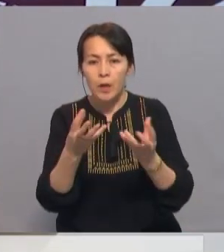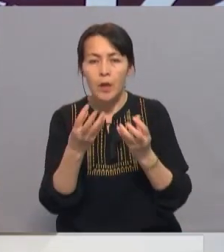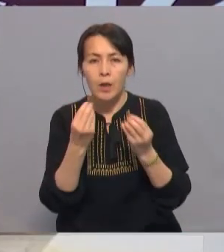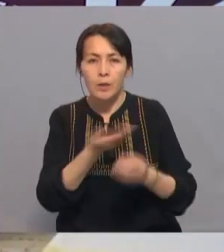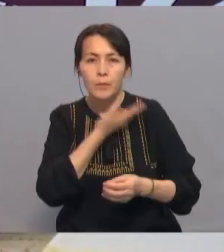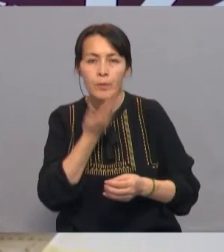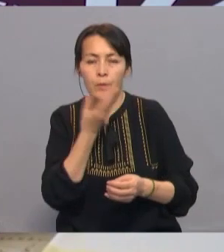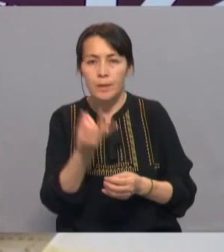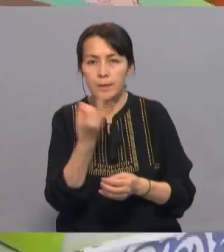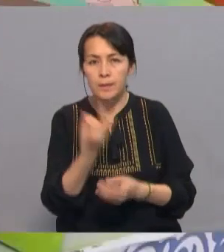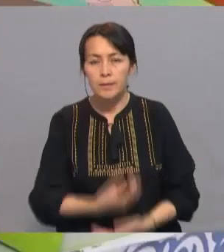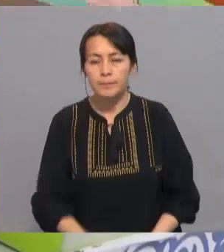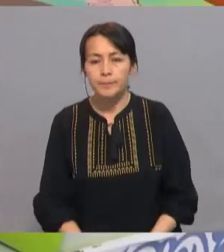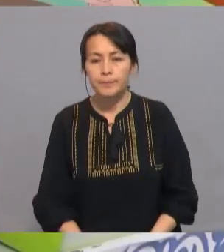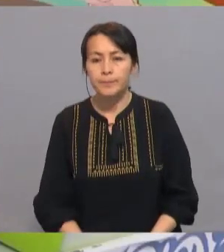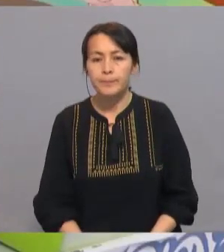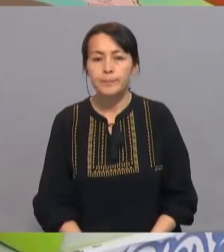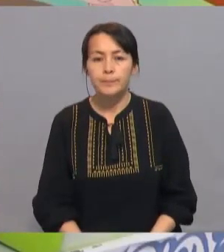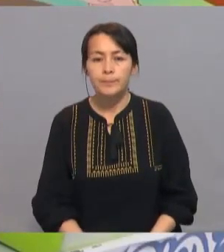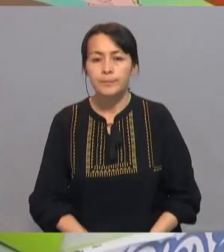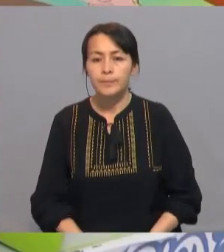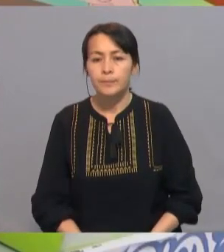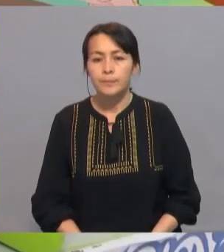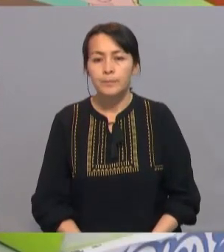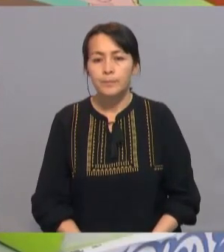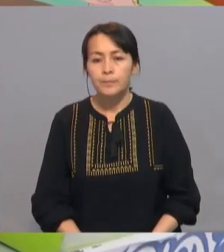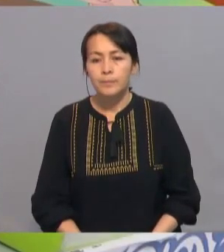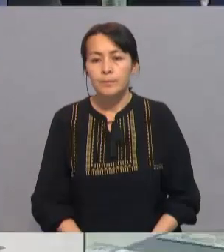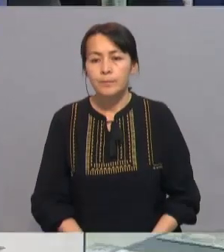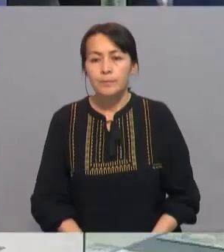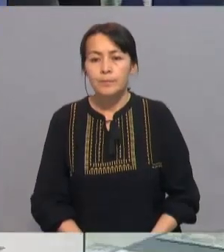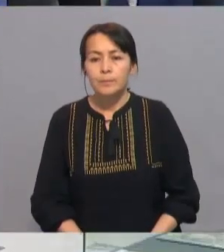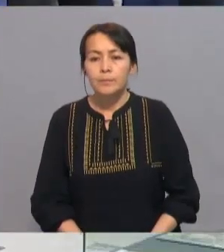оқуға қызықтырады. Лаура Сарман, Нүркен Жалбиев, Алмаз Данабекұлы, жаңалықтар.